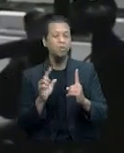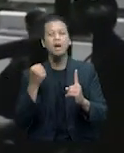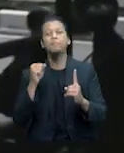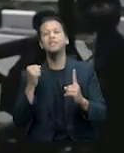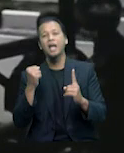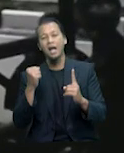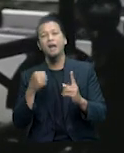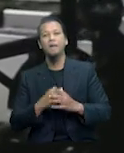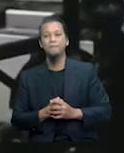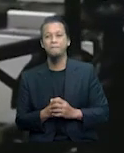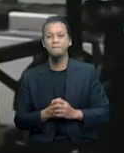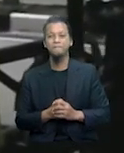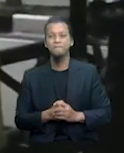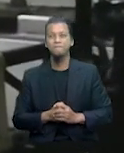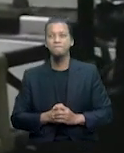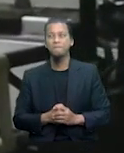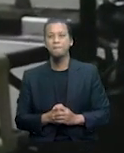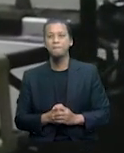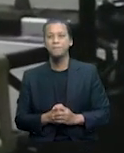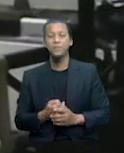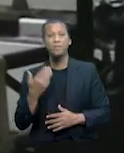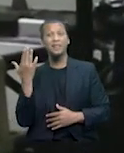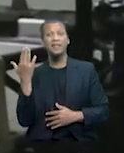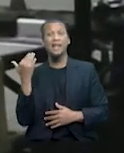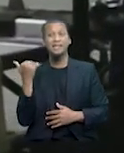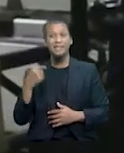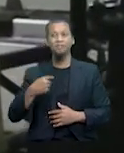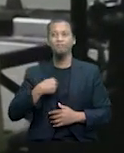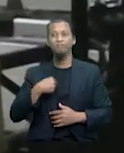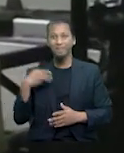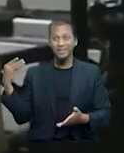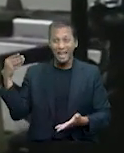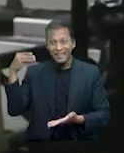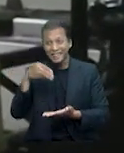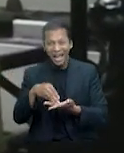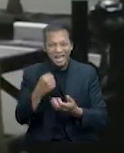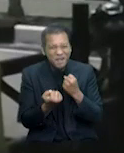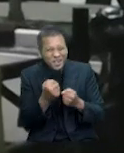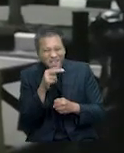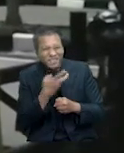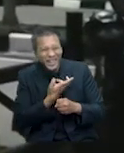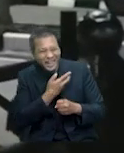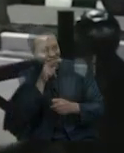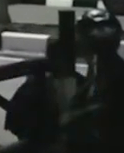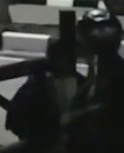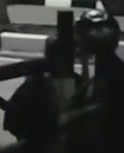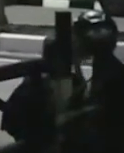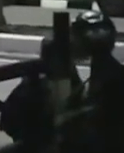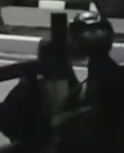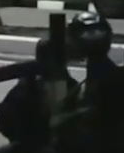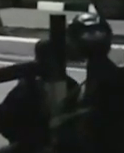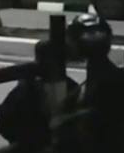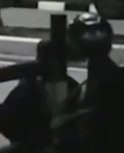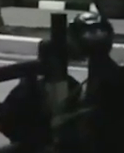saya datang dengan maksud baik, yang penting bisa melihat tim saya kalau memang terlihat lewat. Apa dari jam berapa tadi datangnya ke sini, Bang? Saya